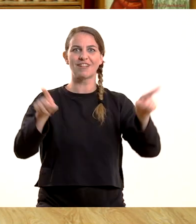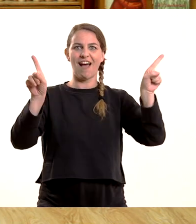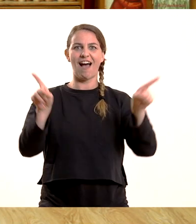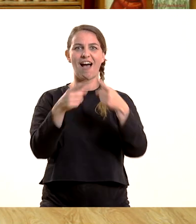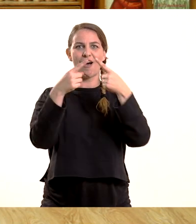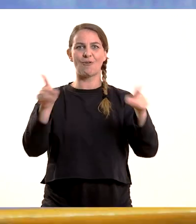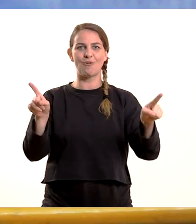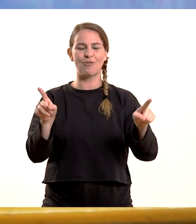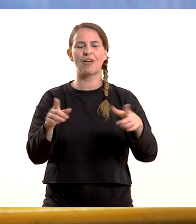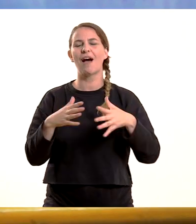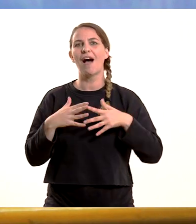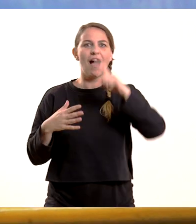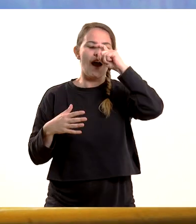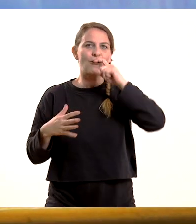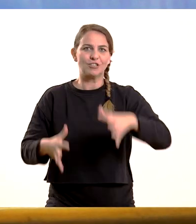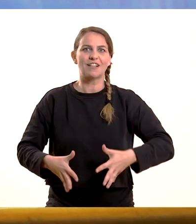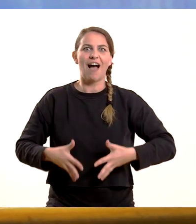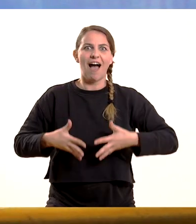Η Ροζίτα ήταν τόσο ευτυχισμένη.